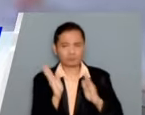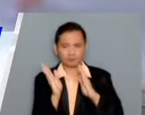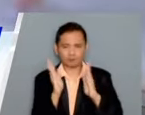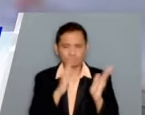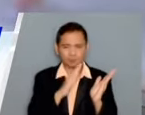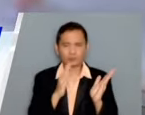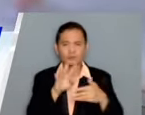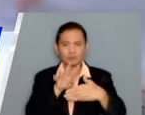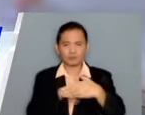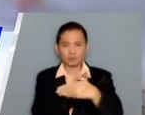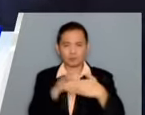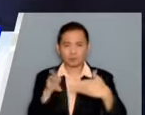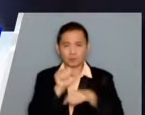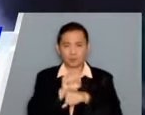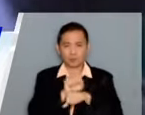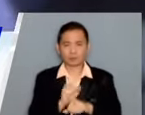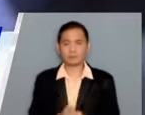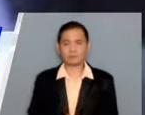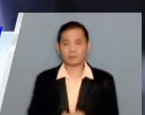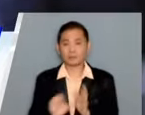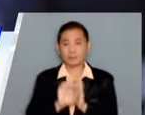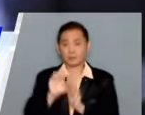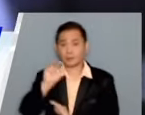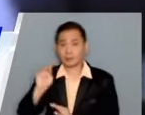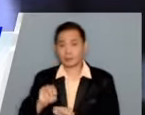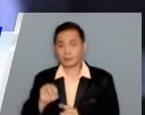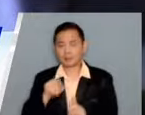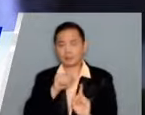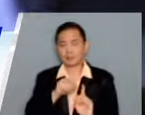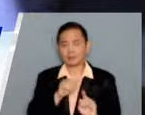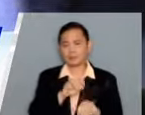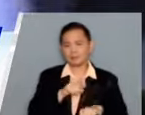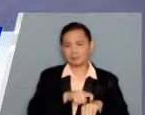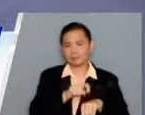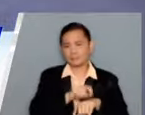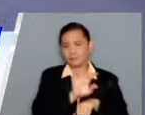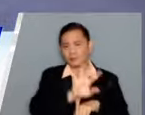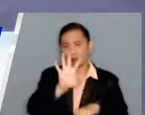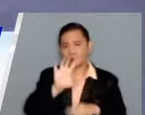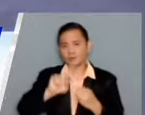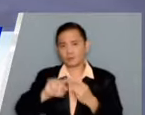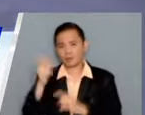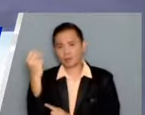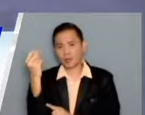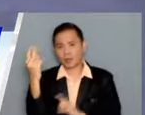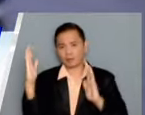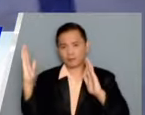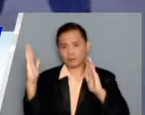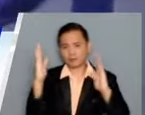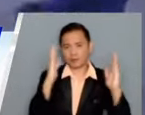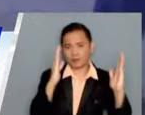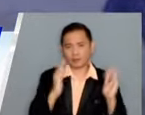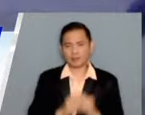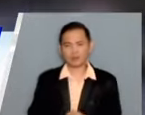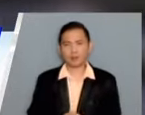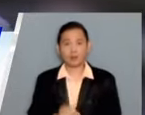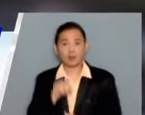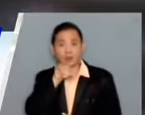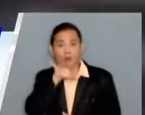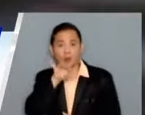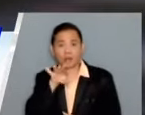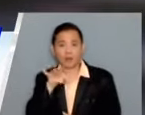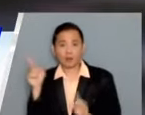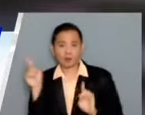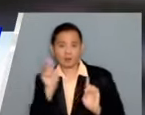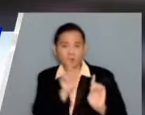alas 6 na dapat ng umaga hanggang alas 12 ng tanghali ang oras ng pasok. Si Lola Mona na naghahatid at sumusundo sa apong nag-aaral,